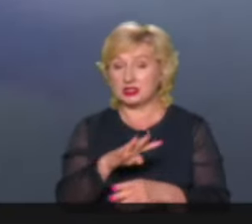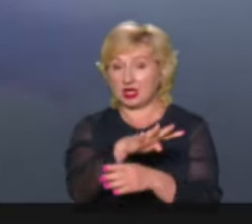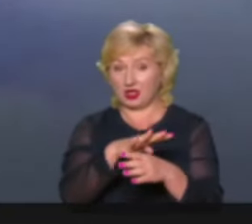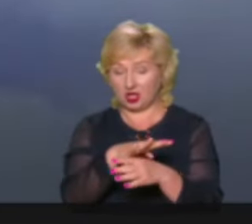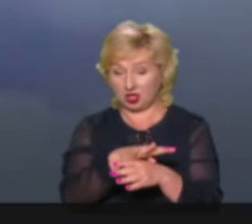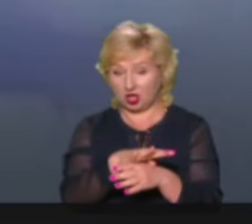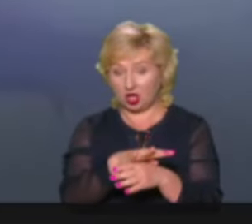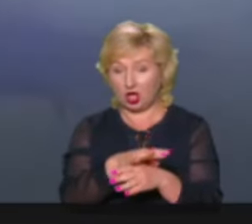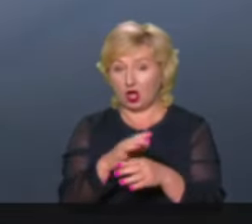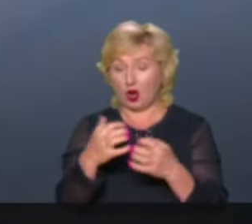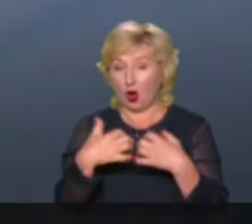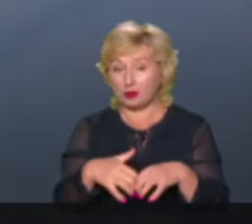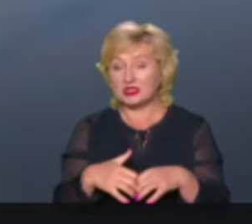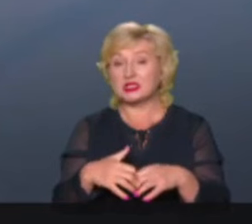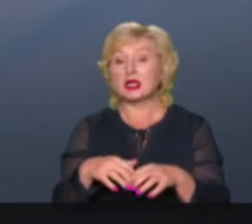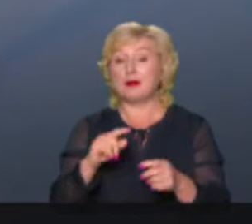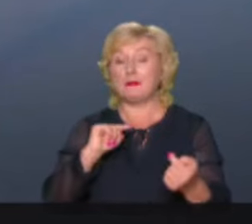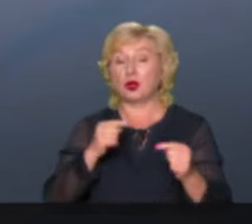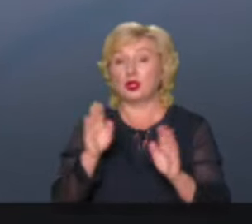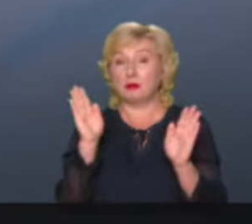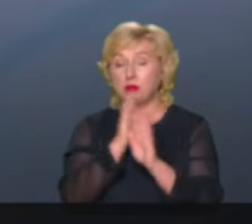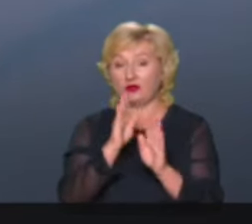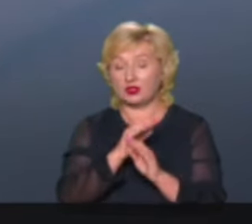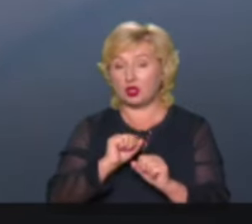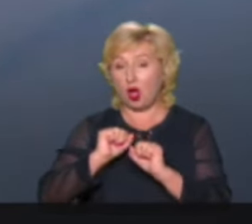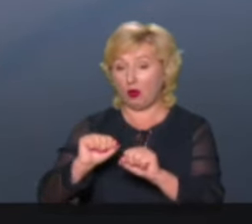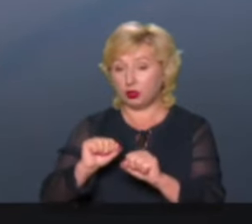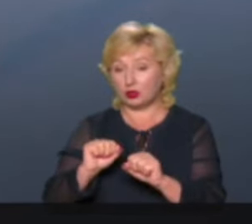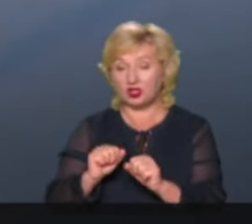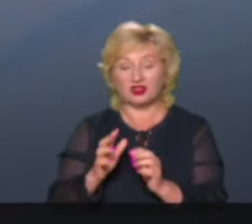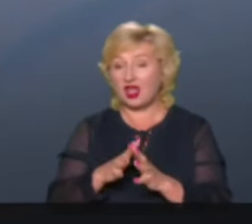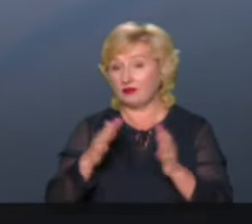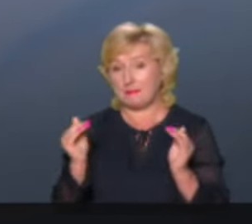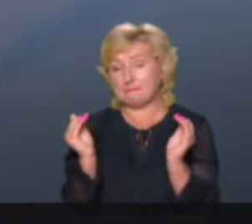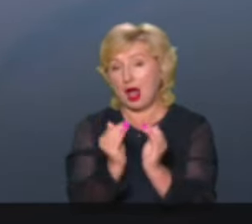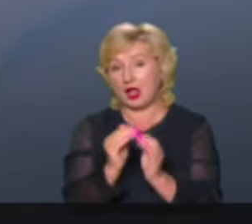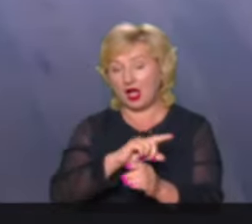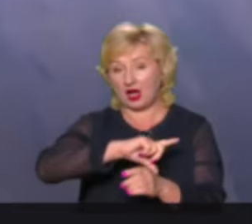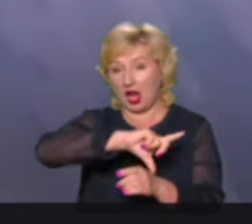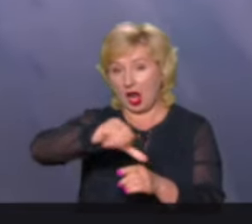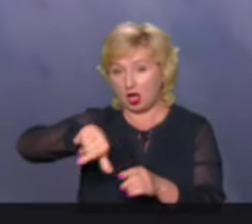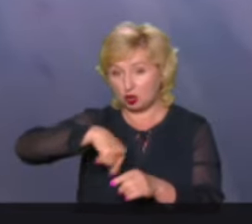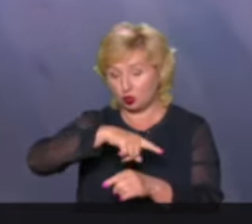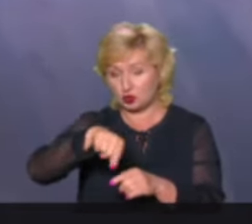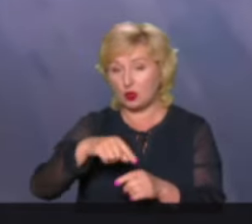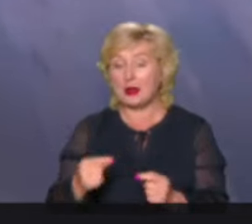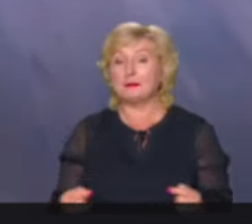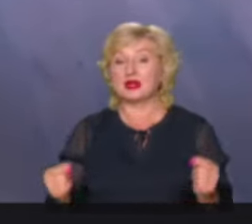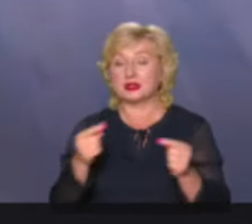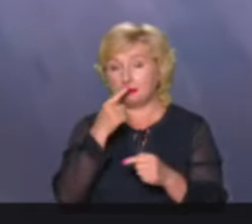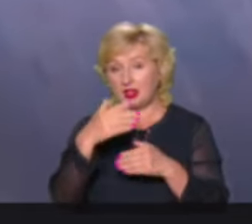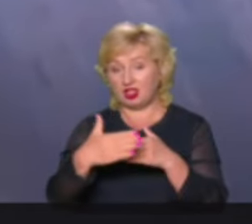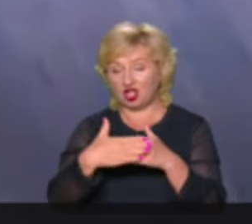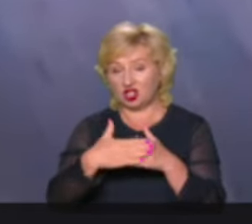по факту система протиповітряної оборони невеликого, маленького радіусу дії, яка призначена для ближнього